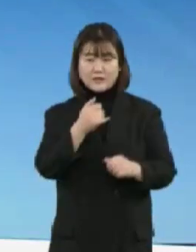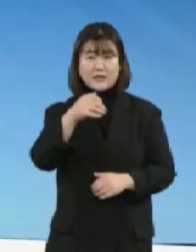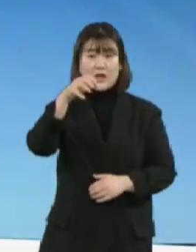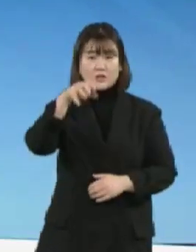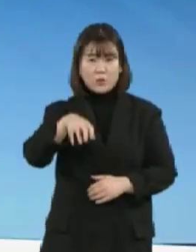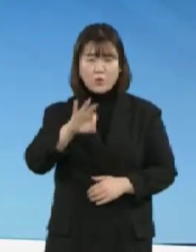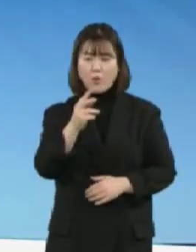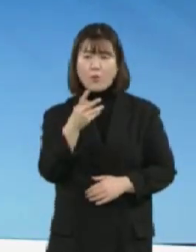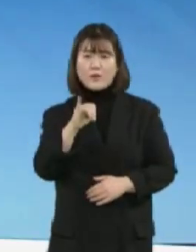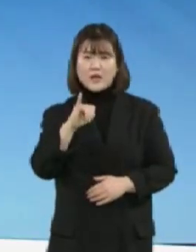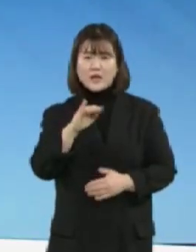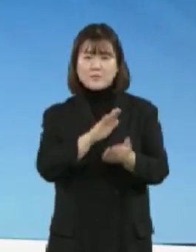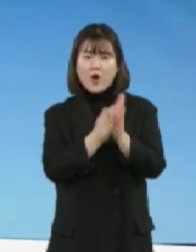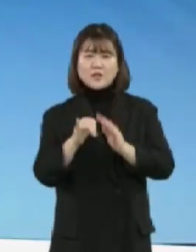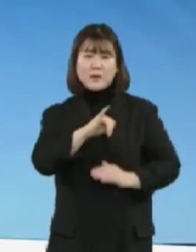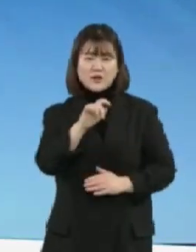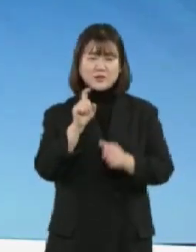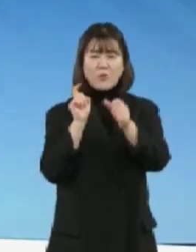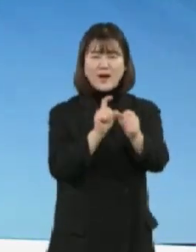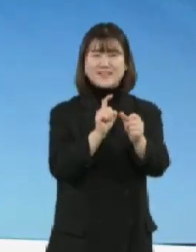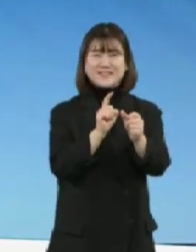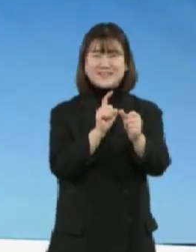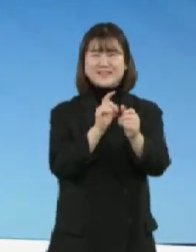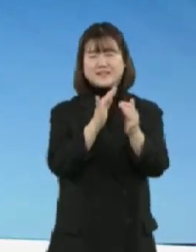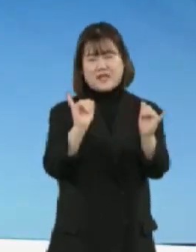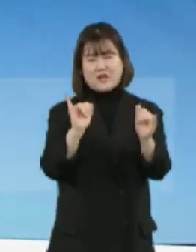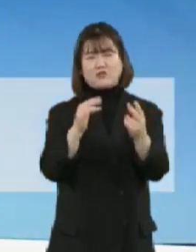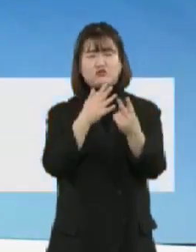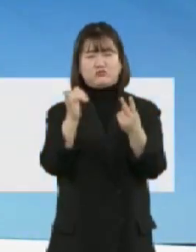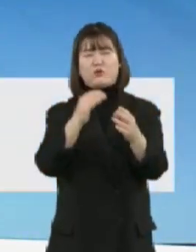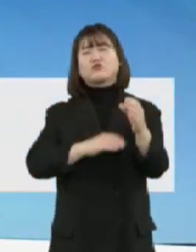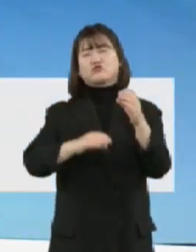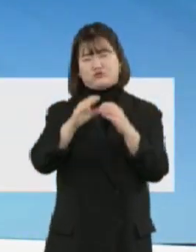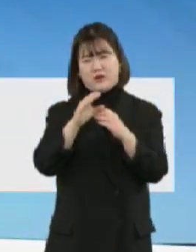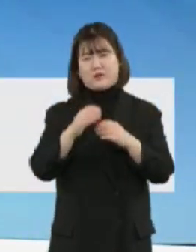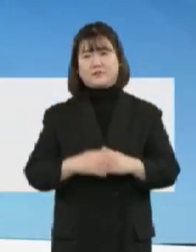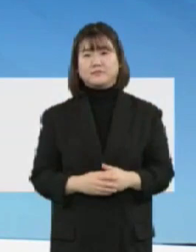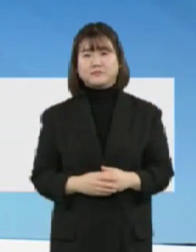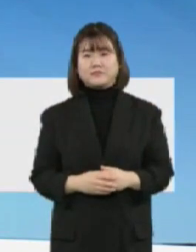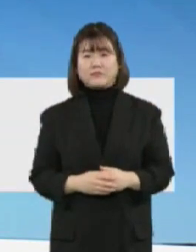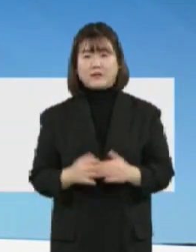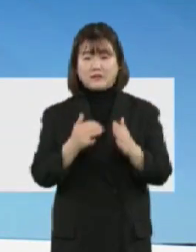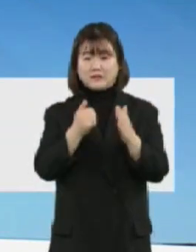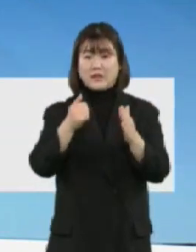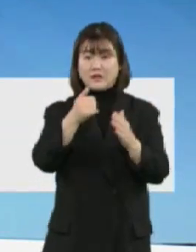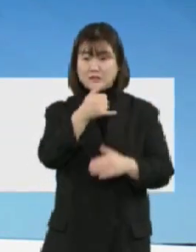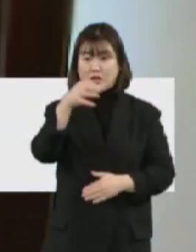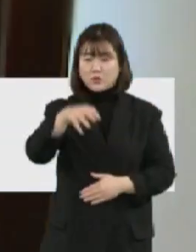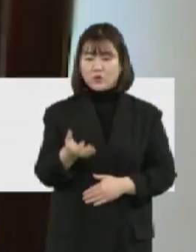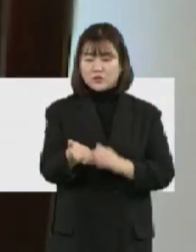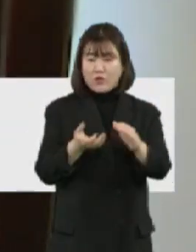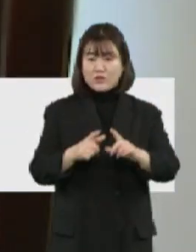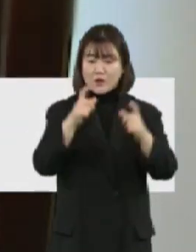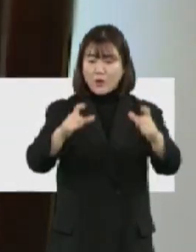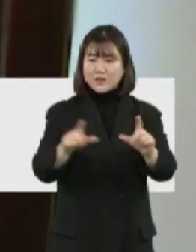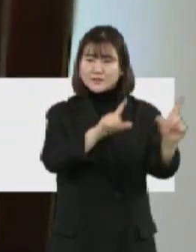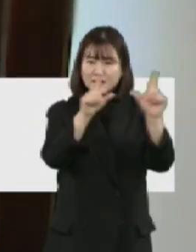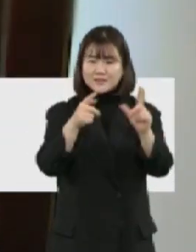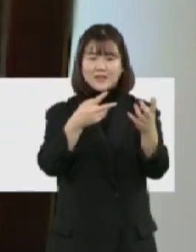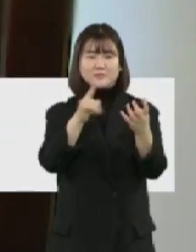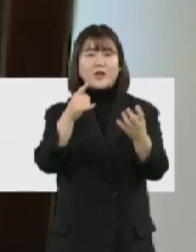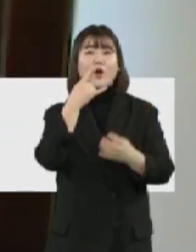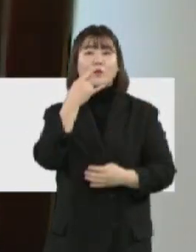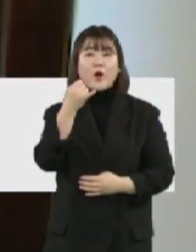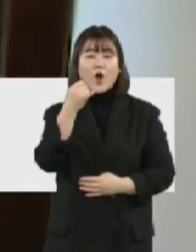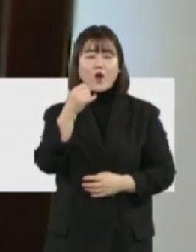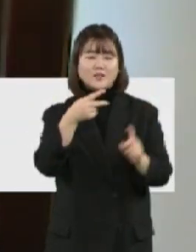세종에서 5 미크론 변이 바이러스에 감염된 확진 자가 2명 추가 됐습니다 세종시는 전날 관내 거주하는 40대